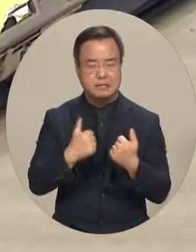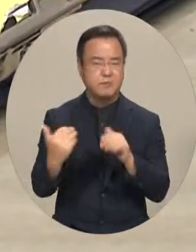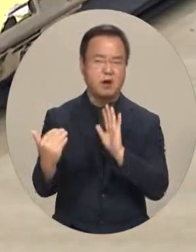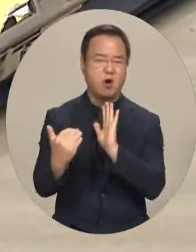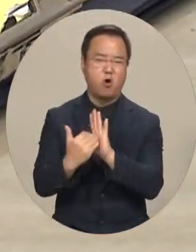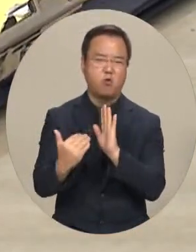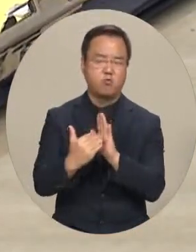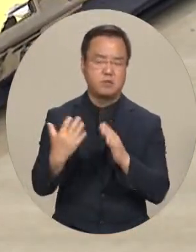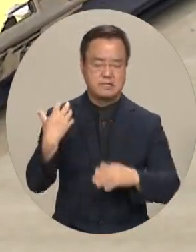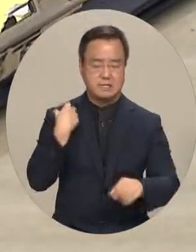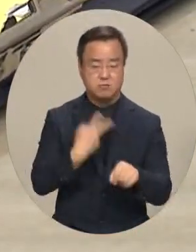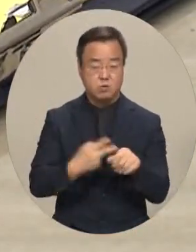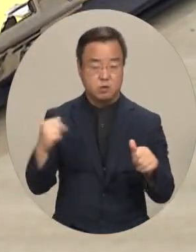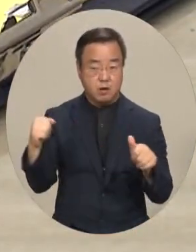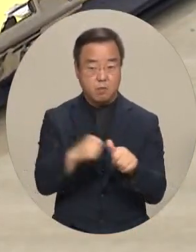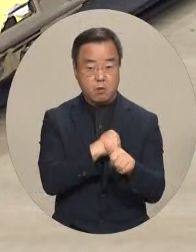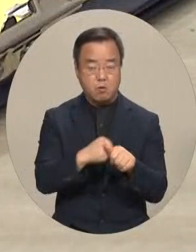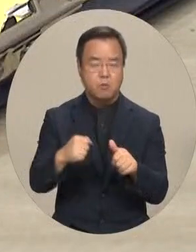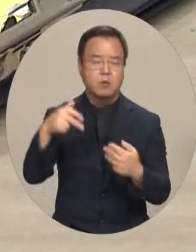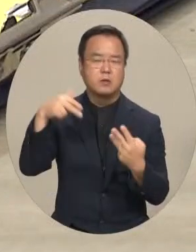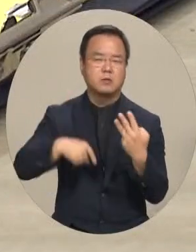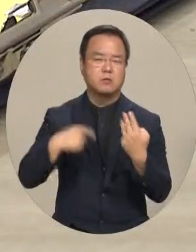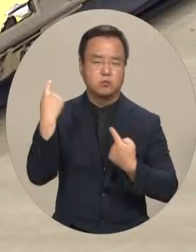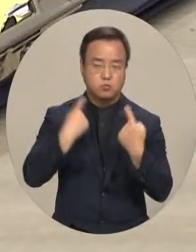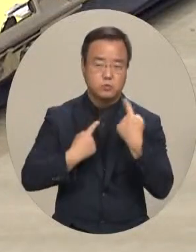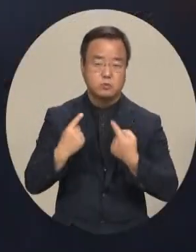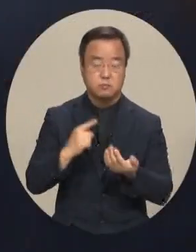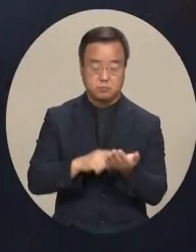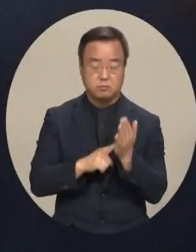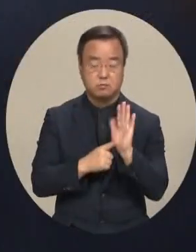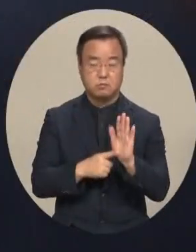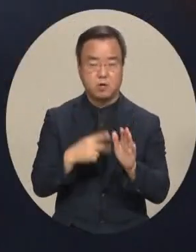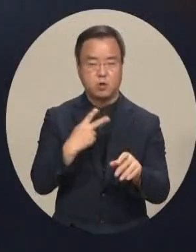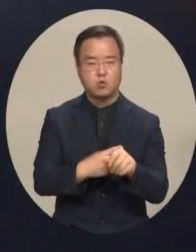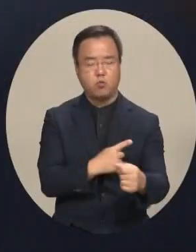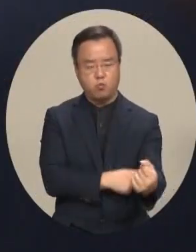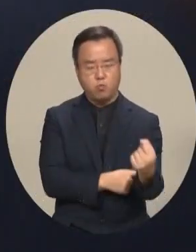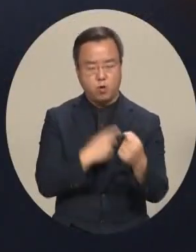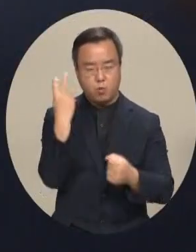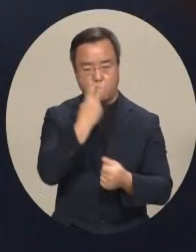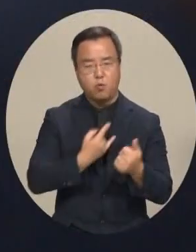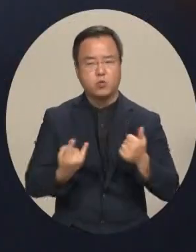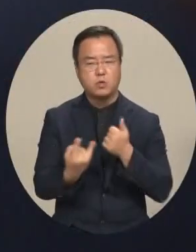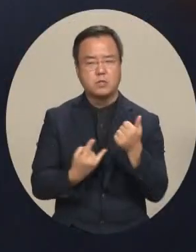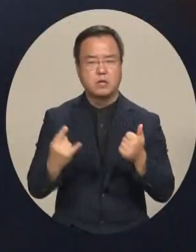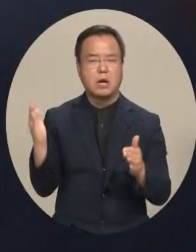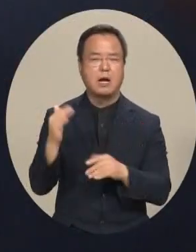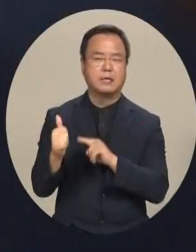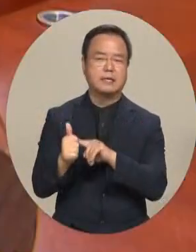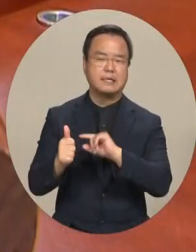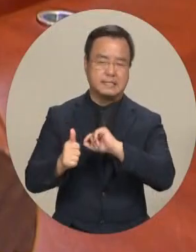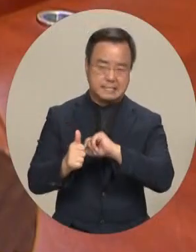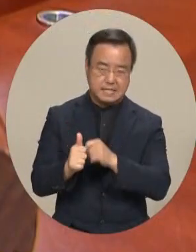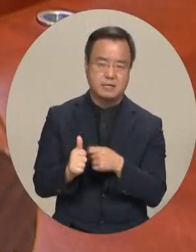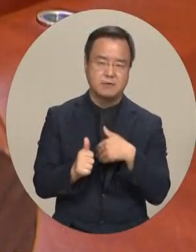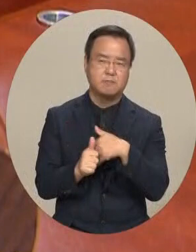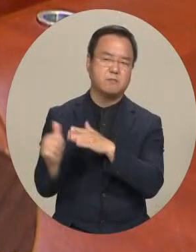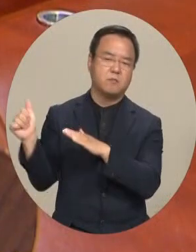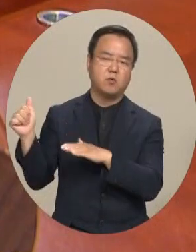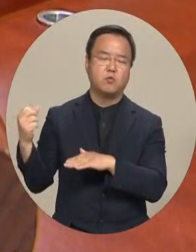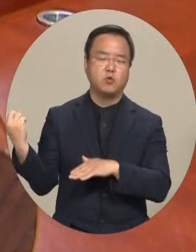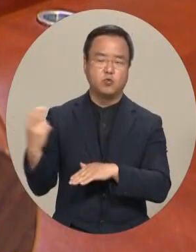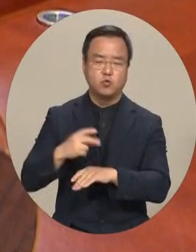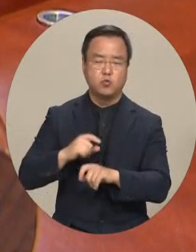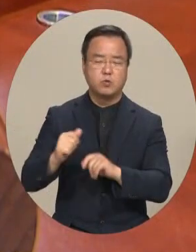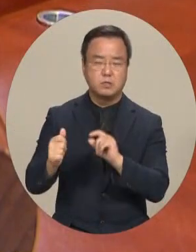전치 3주에 부상을 입혔습니다 교권 보호위원은 가해 학생에게 강제 전학조치와 함께 특별교육